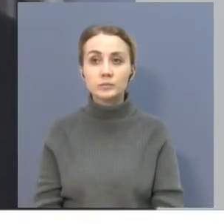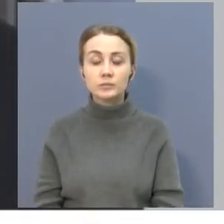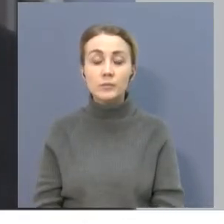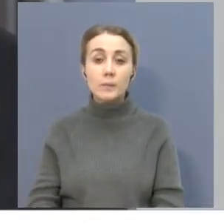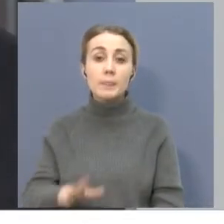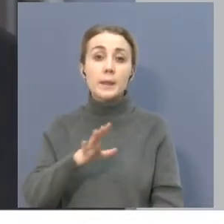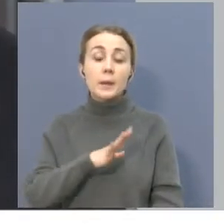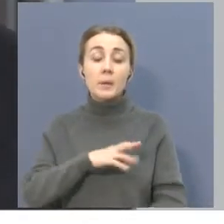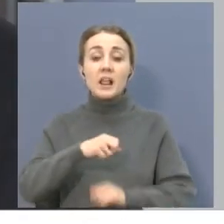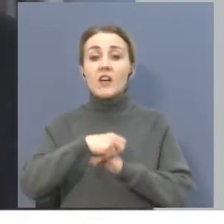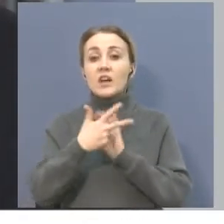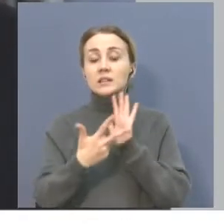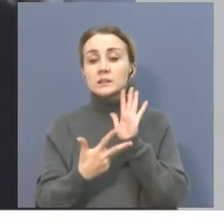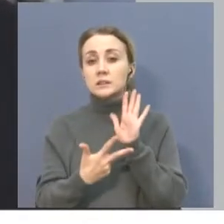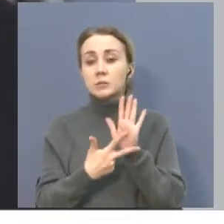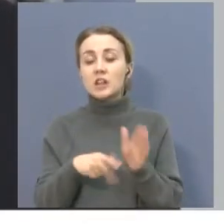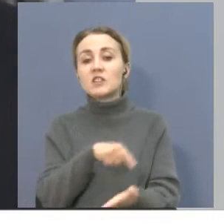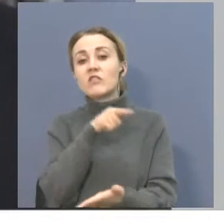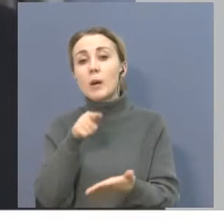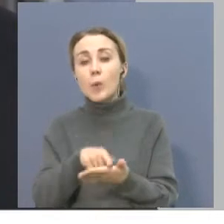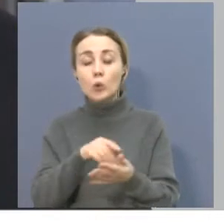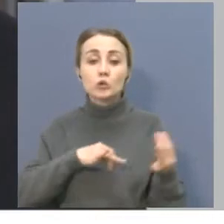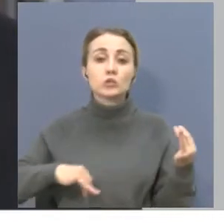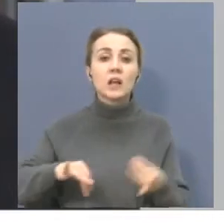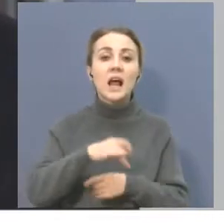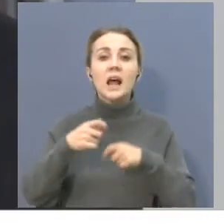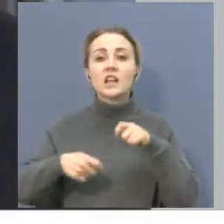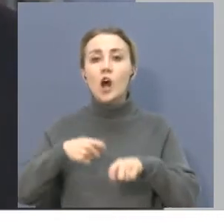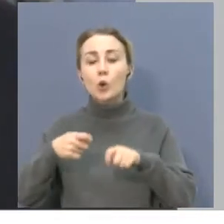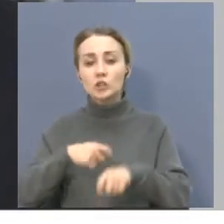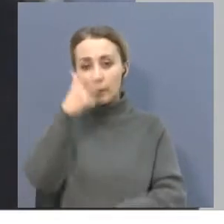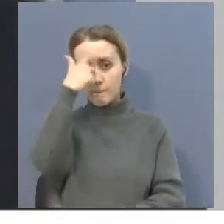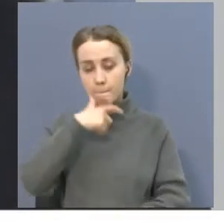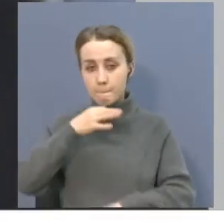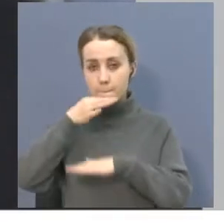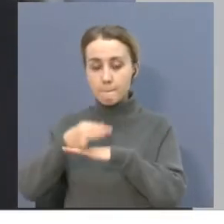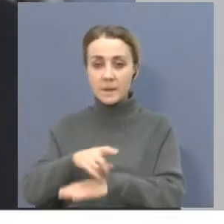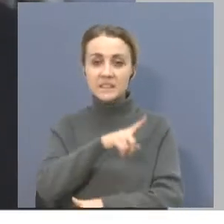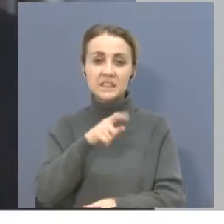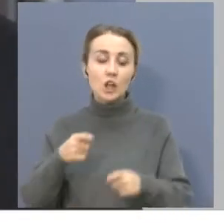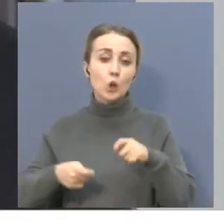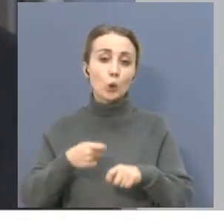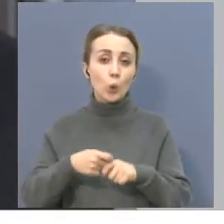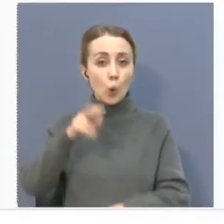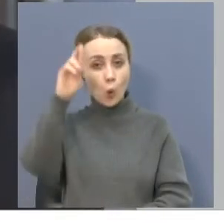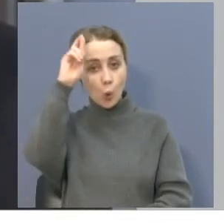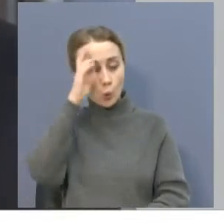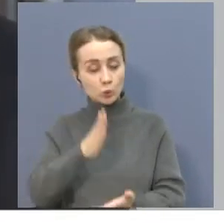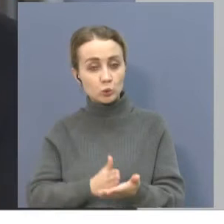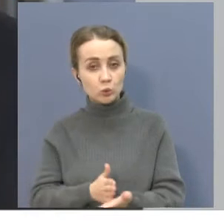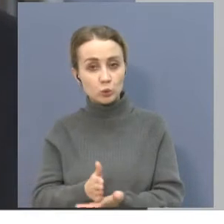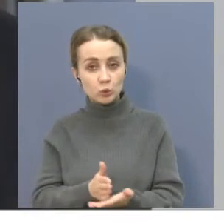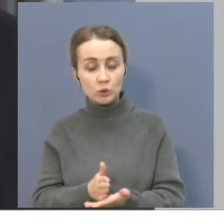Мемлекеттік қызметтің тәртібін бұзуға және жеке жауапкершілікке қатысты 18 мәселе қаралды. Әр қайсына қатысты жауапкершілікке тарту